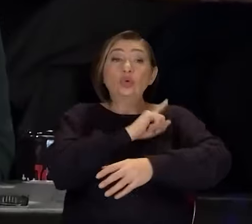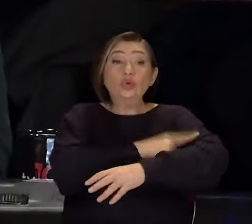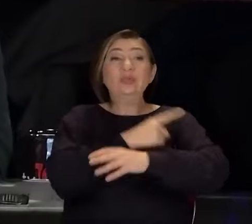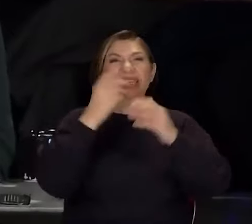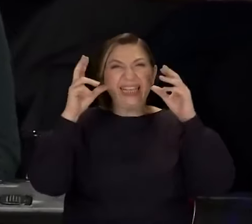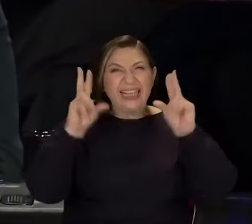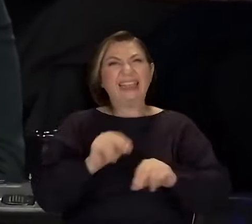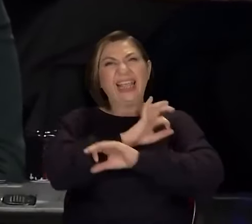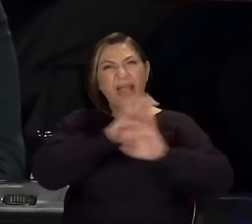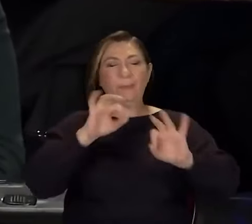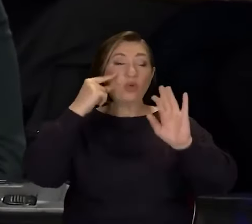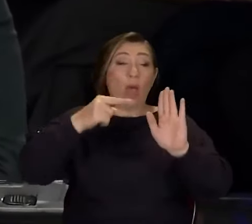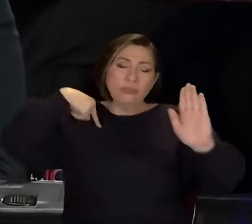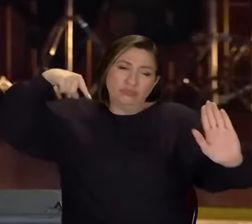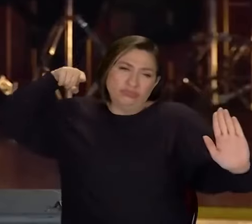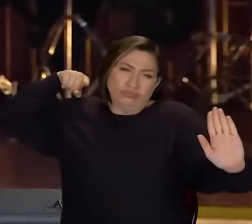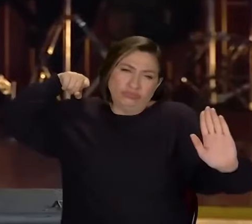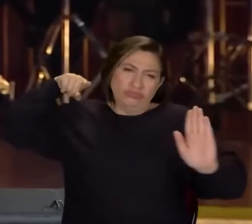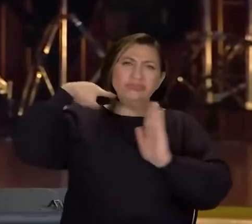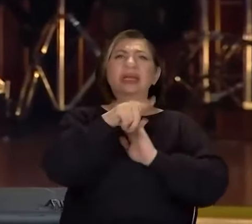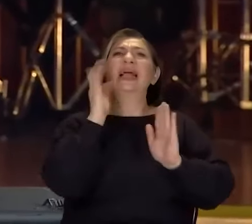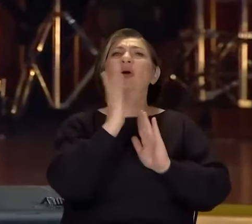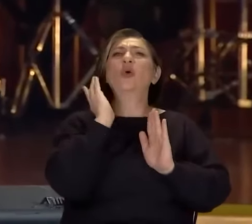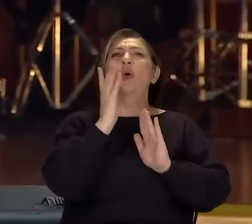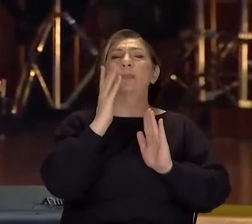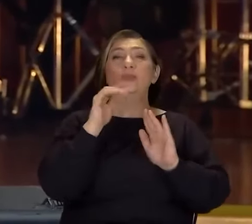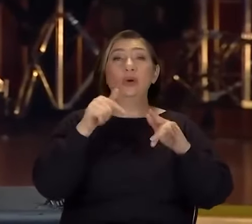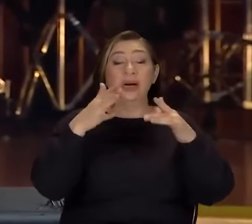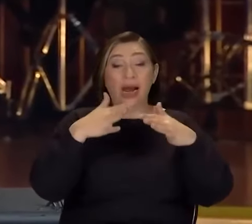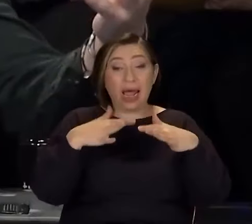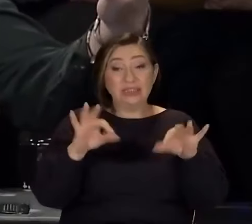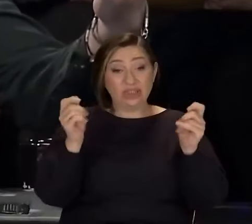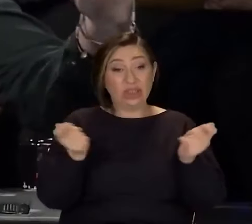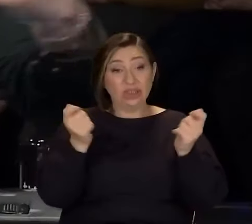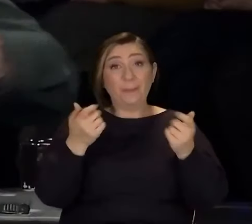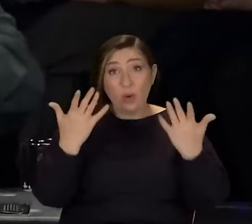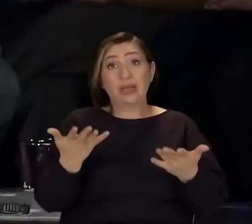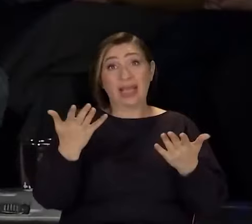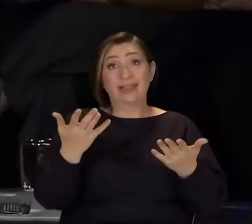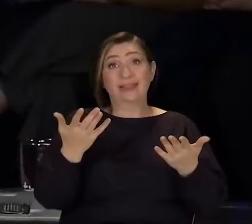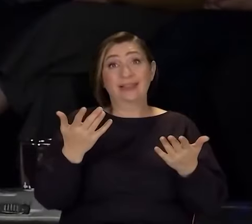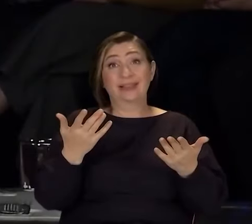yettiği kadar yani tabii ki de hani bir şekilde şu anda hazır çalışabiliyorken bu kadar.